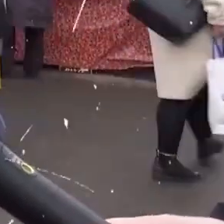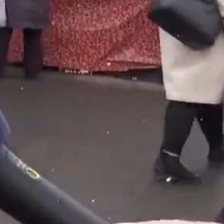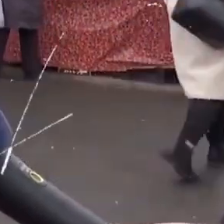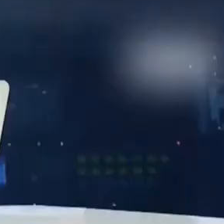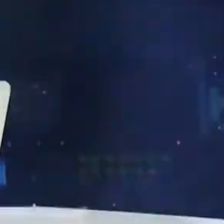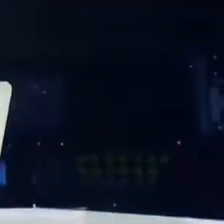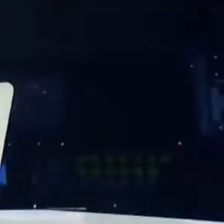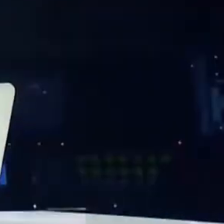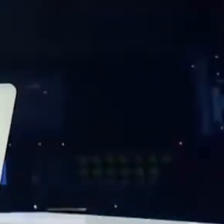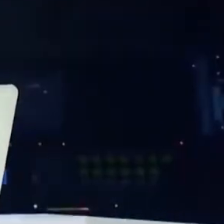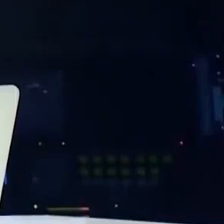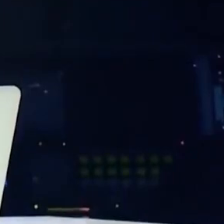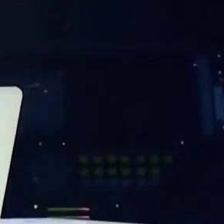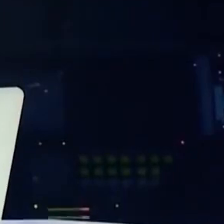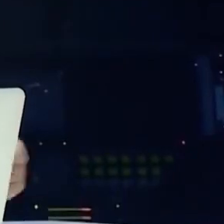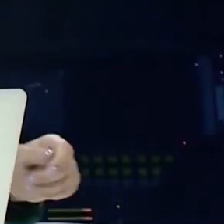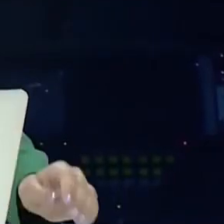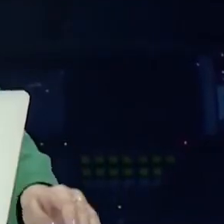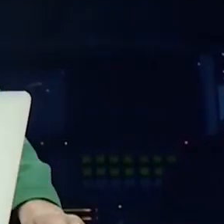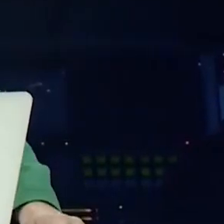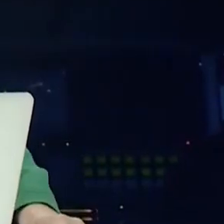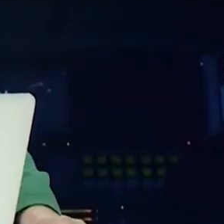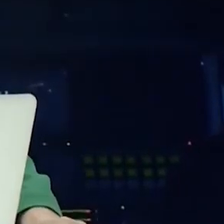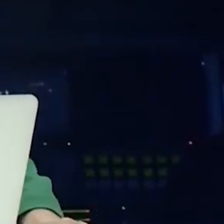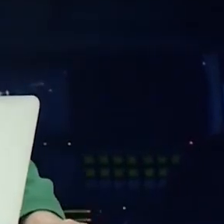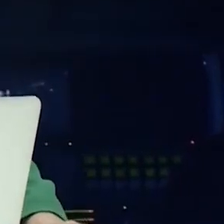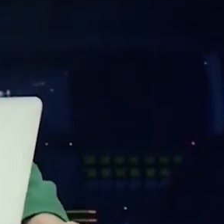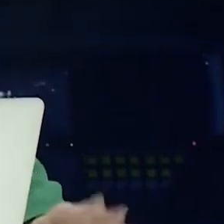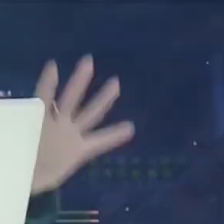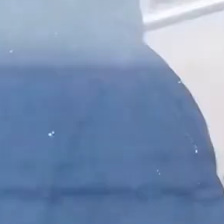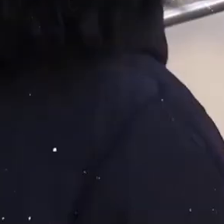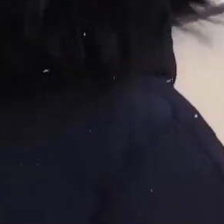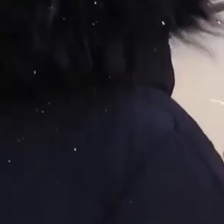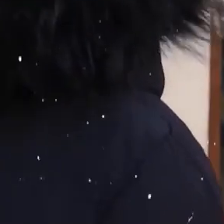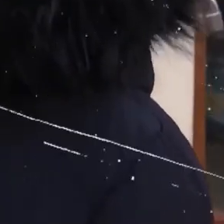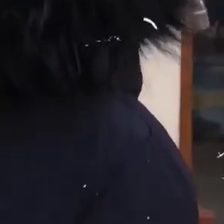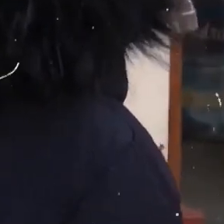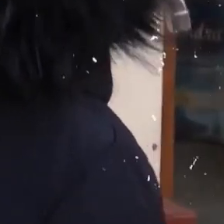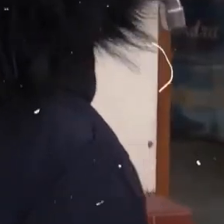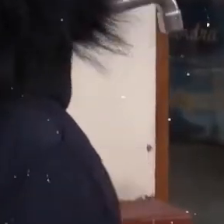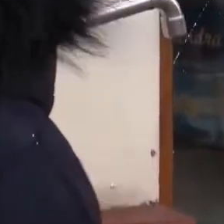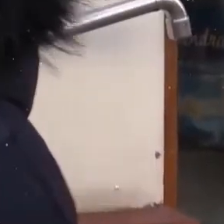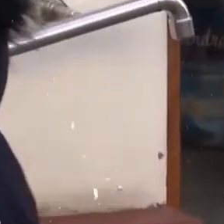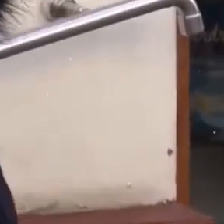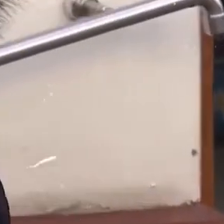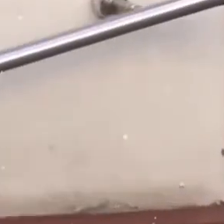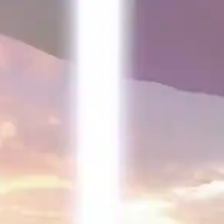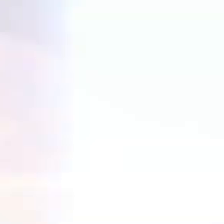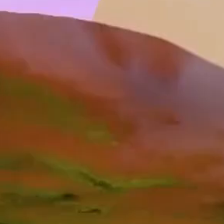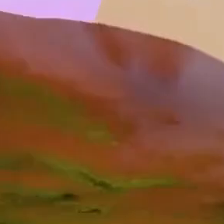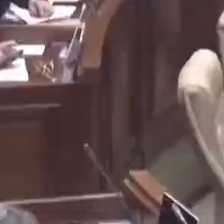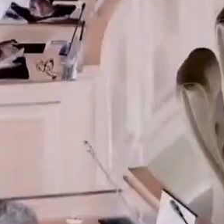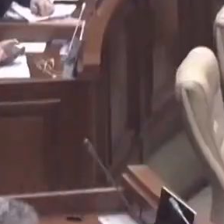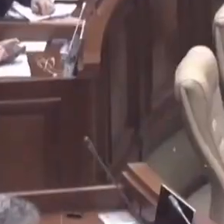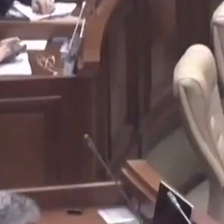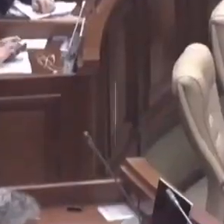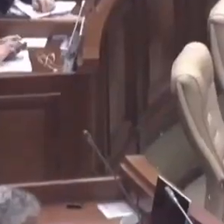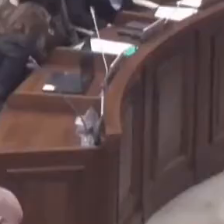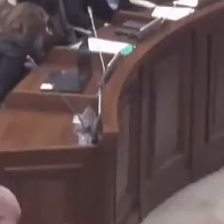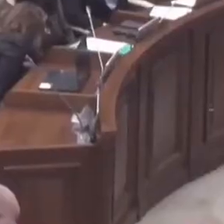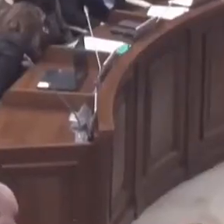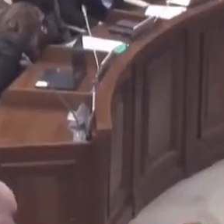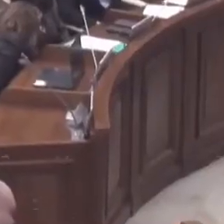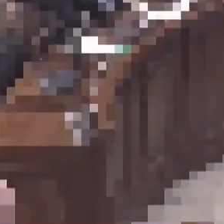va intoarce brunetă și tot ce să fac Mă strigi